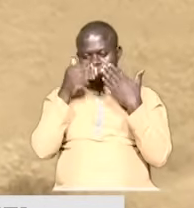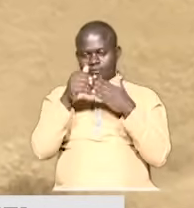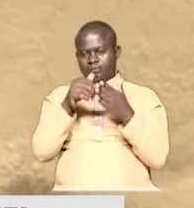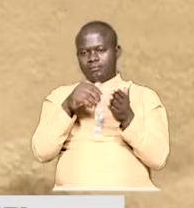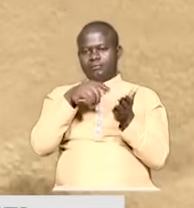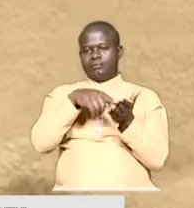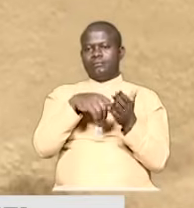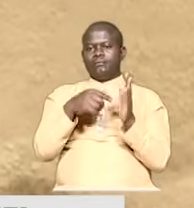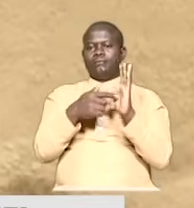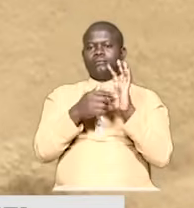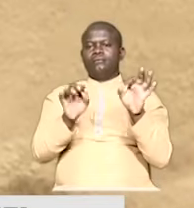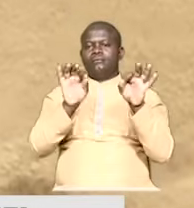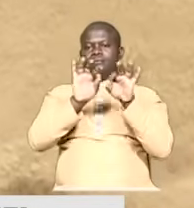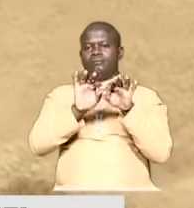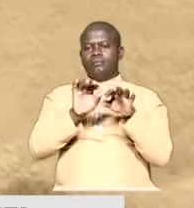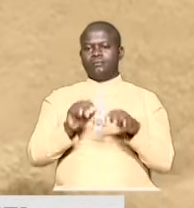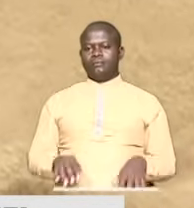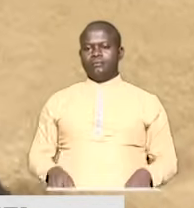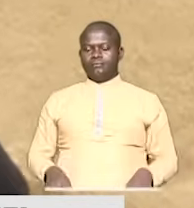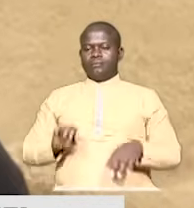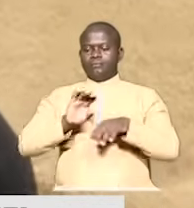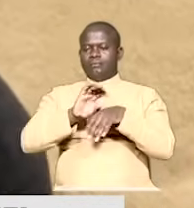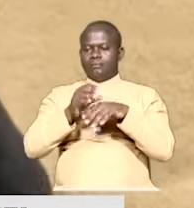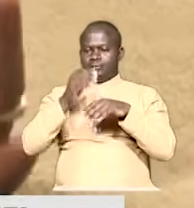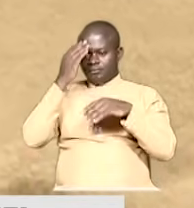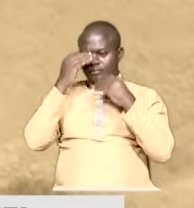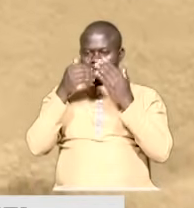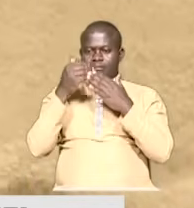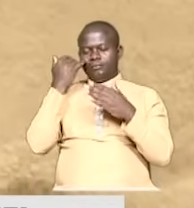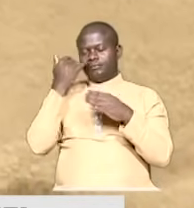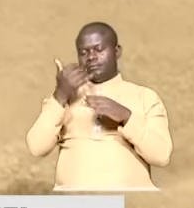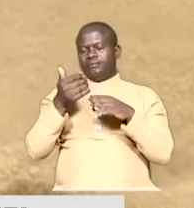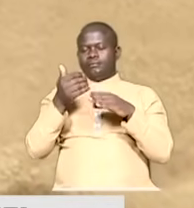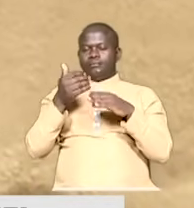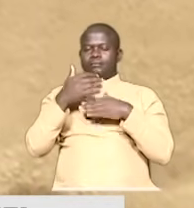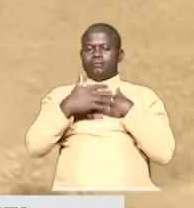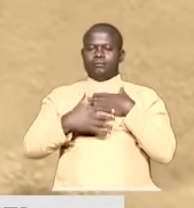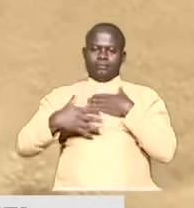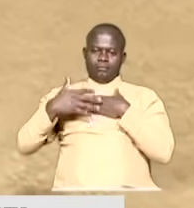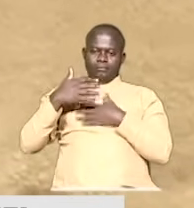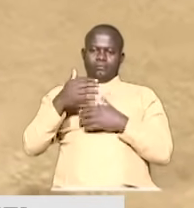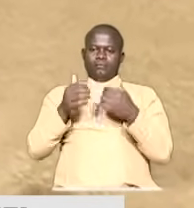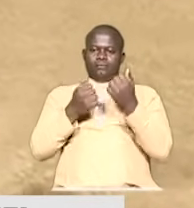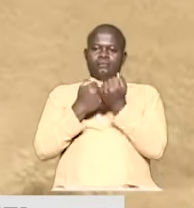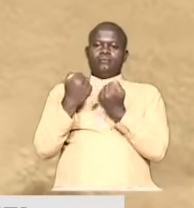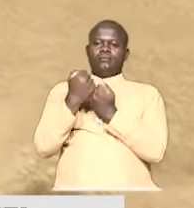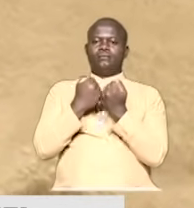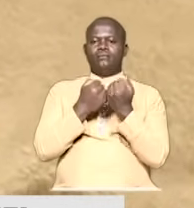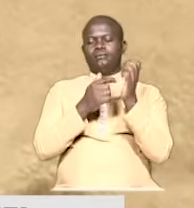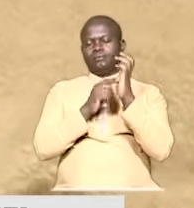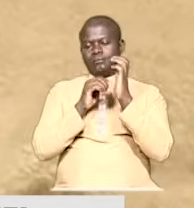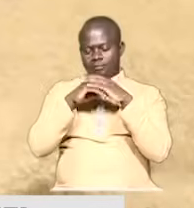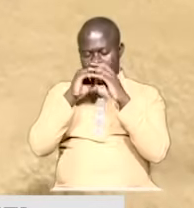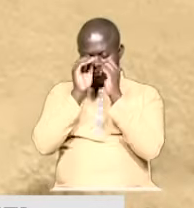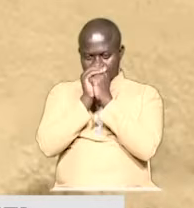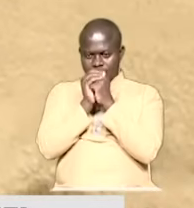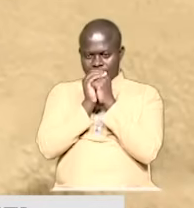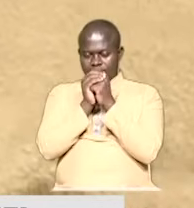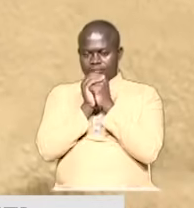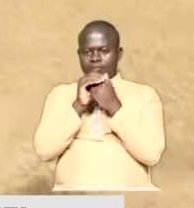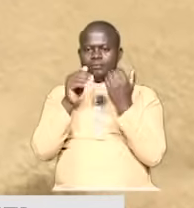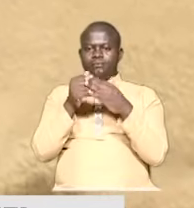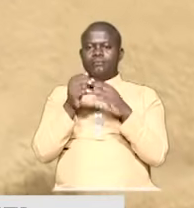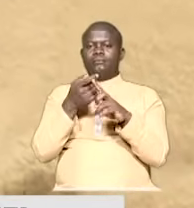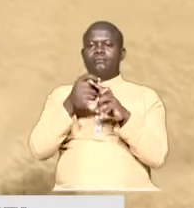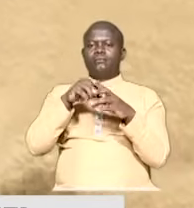ku ndangagaciro z'itorero. Kuko iyo siyanse yujujanyije n'indangagaciro z'itorero